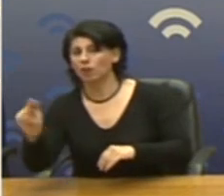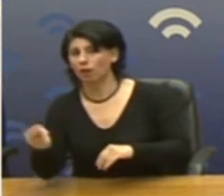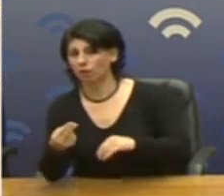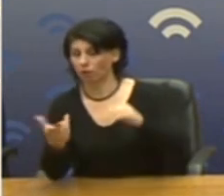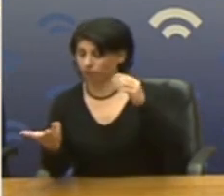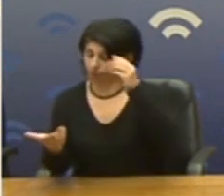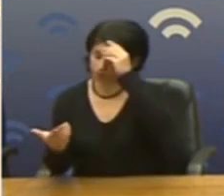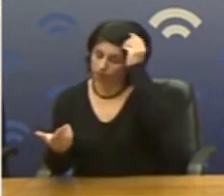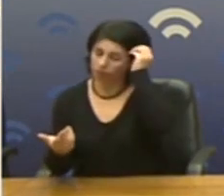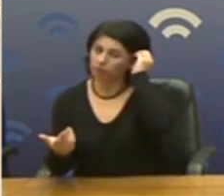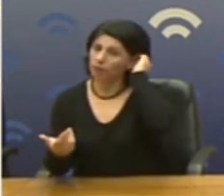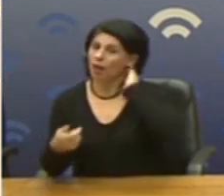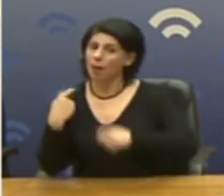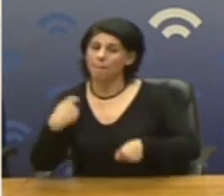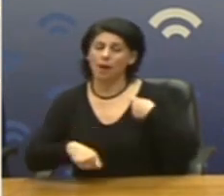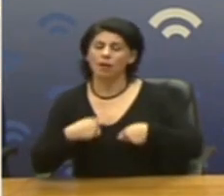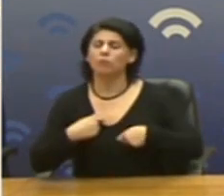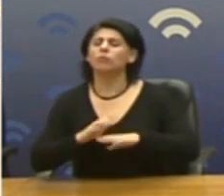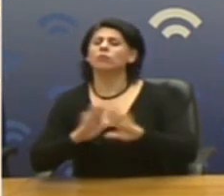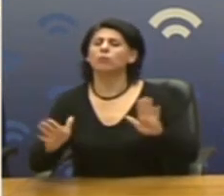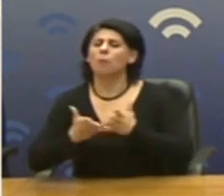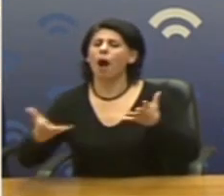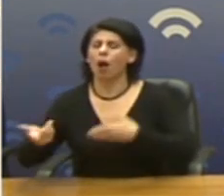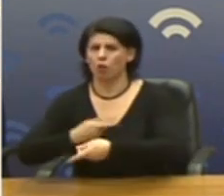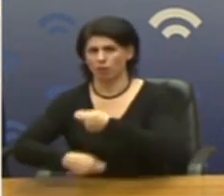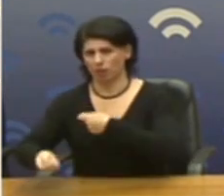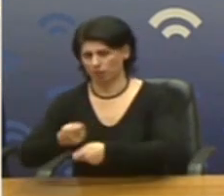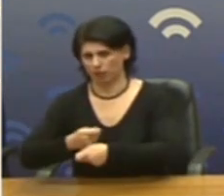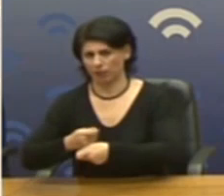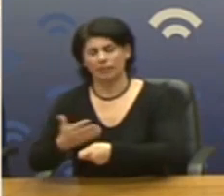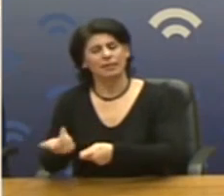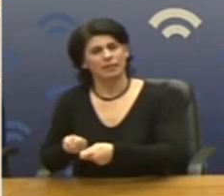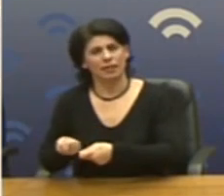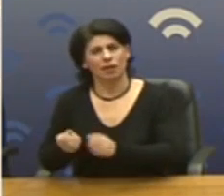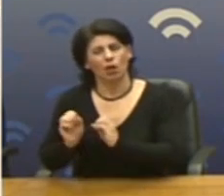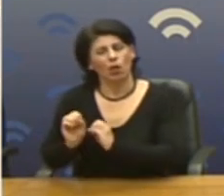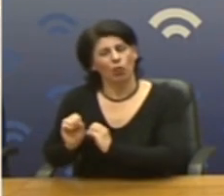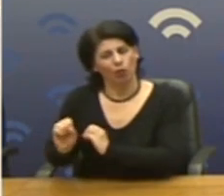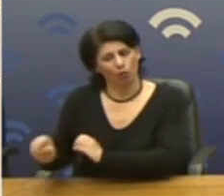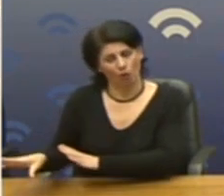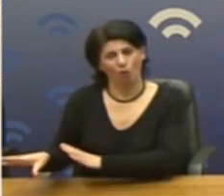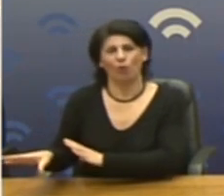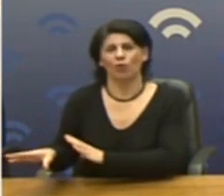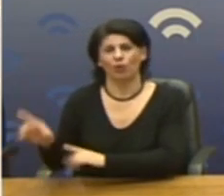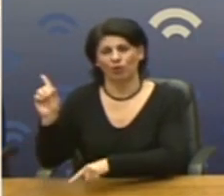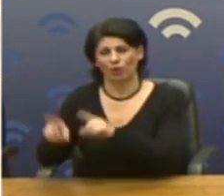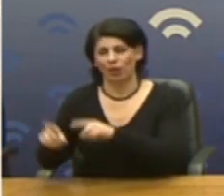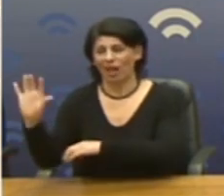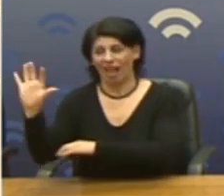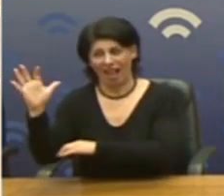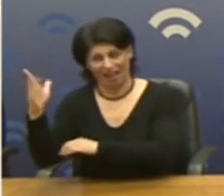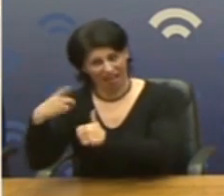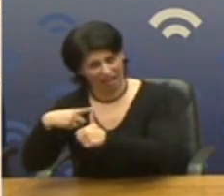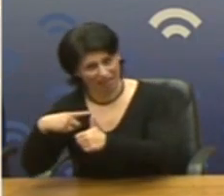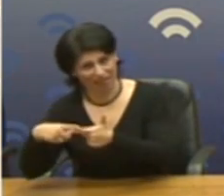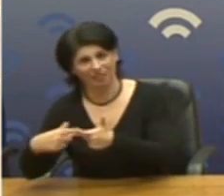αφήσετε παραπονούμενους άλλους μεγάλους επιχειρηματίες επίσης, δώσατε και τα δωράκια σας σε καναλάρχες και